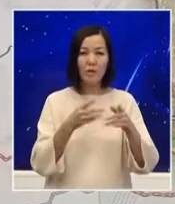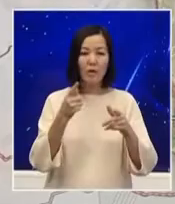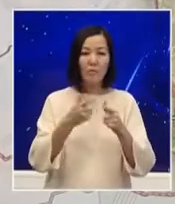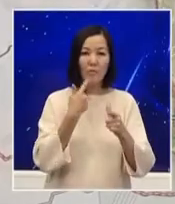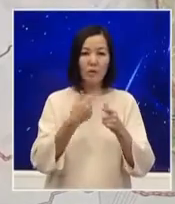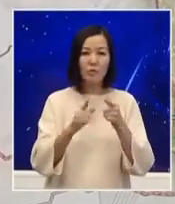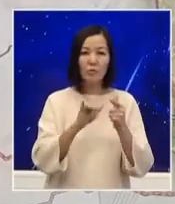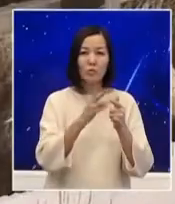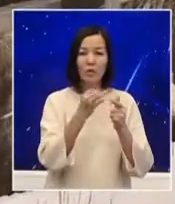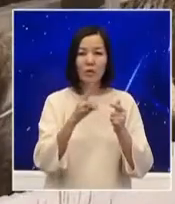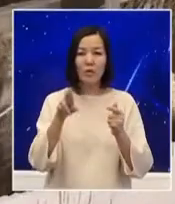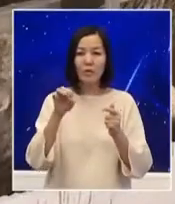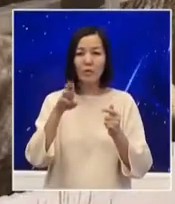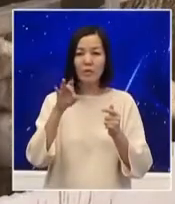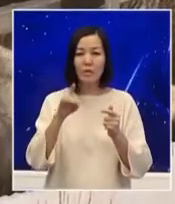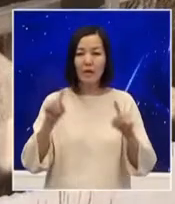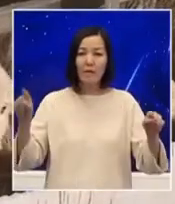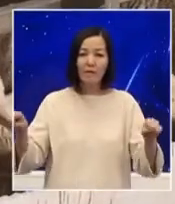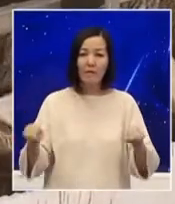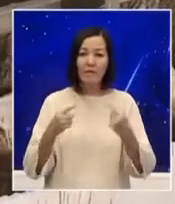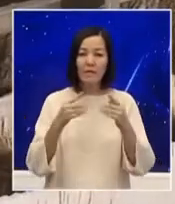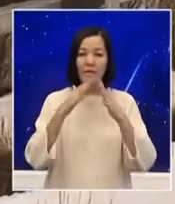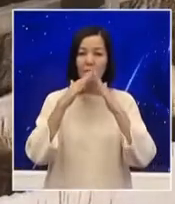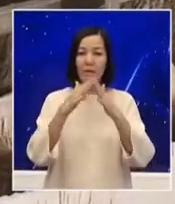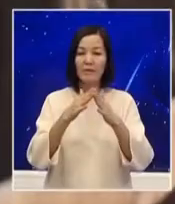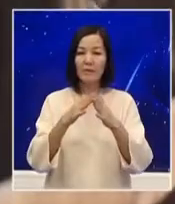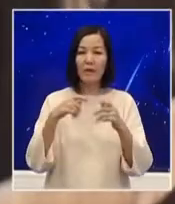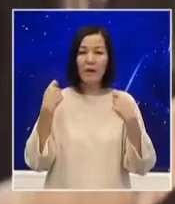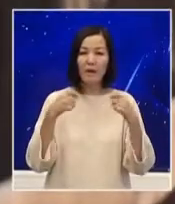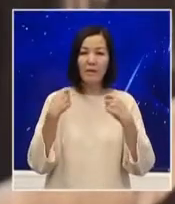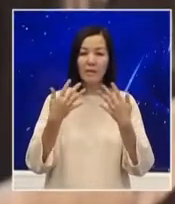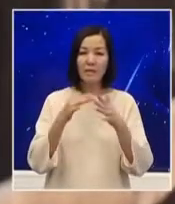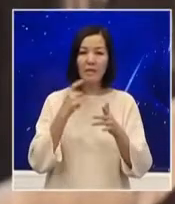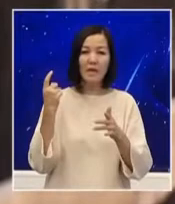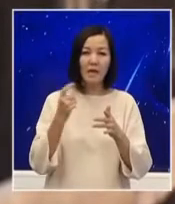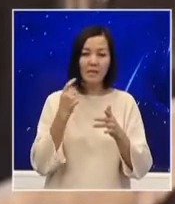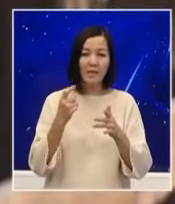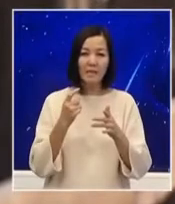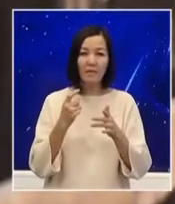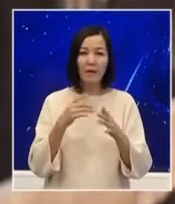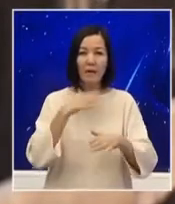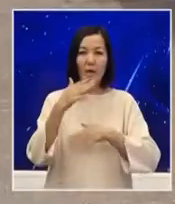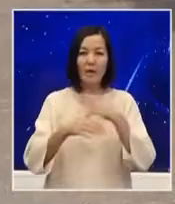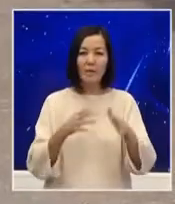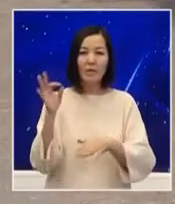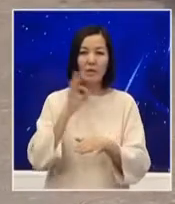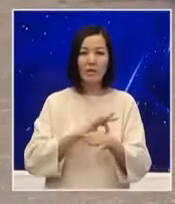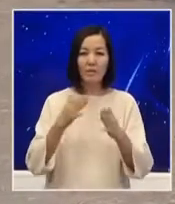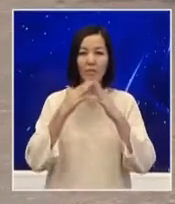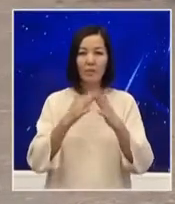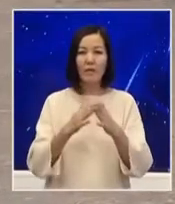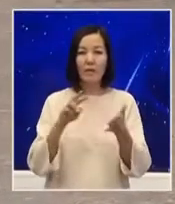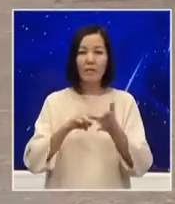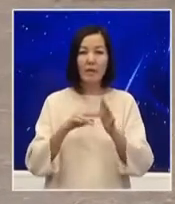Ушаралом и станцией Досток. Возрождение отгонно-пастбищного овцеводства, мясошерстного направления, вовлечение в оборот естественных пастбищ, также в